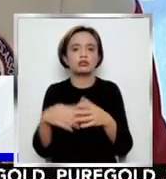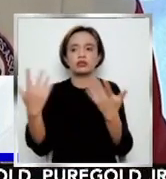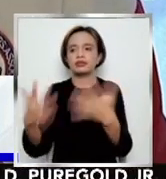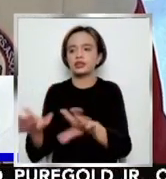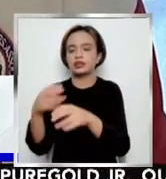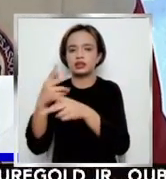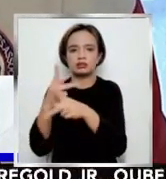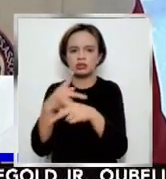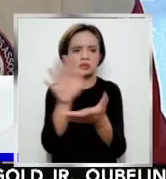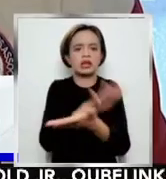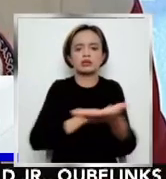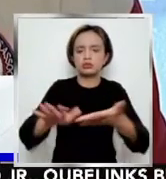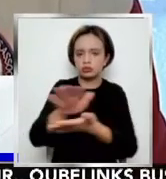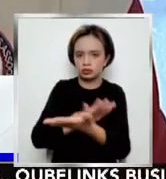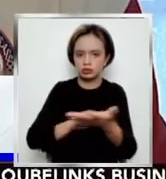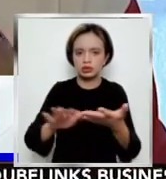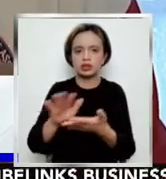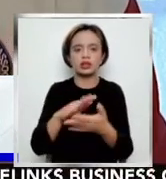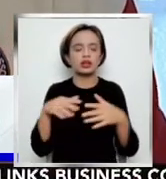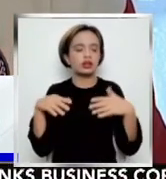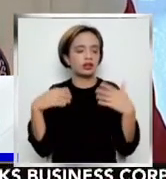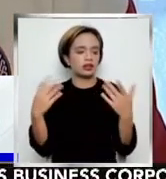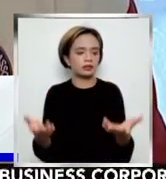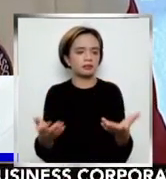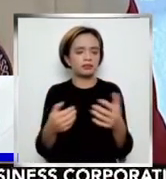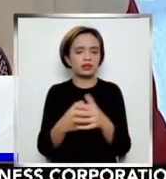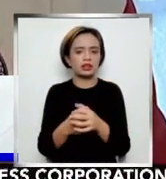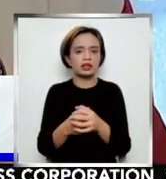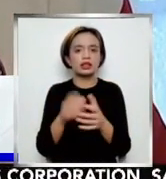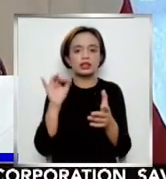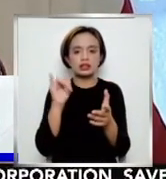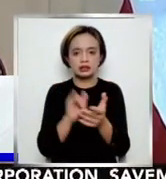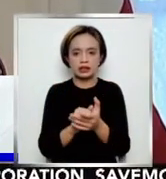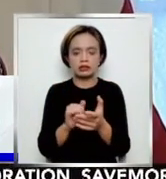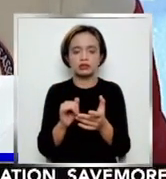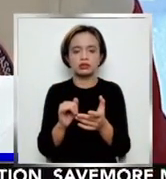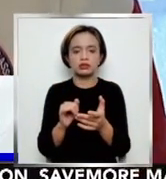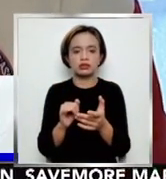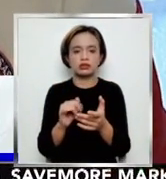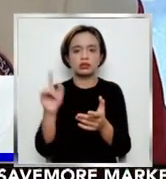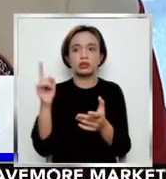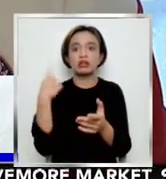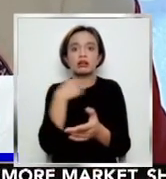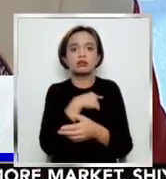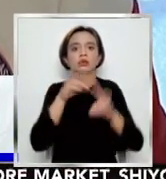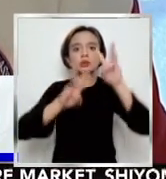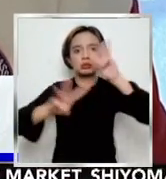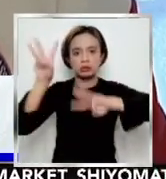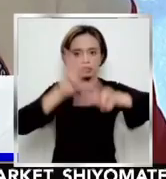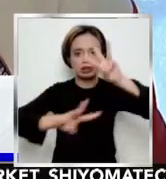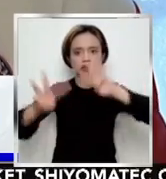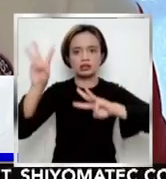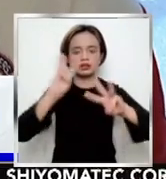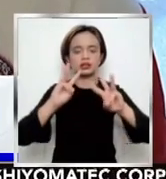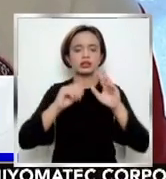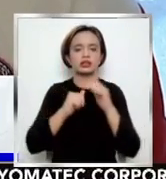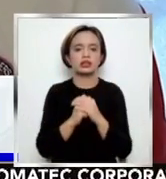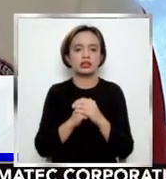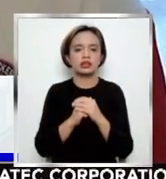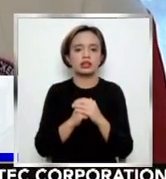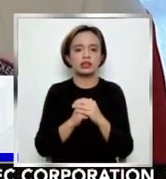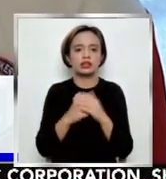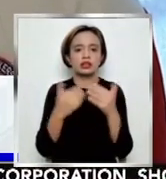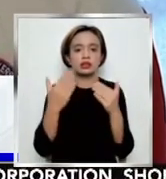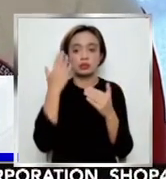na yan. At yun yung maiipid dyan. Ang isang worry namin at this point in time, may mga barko